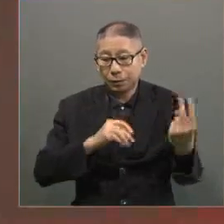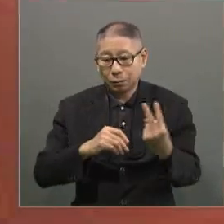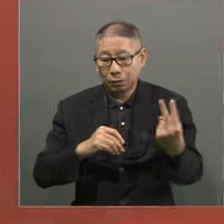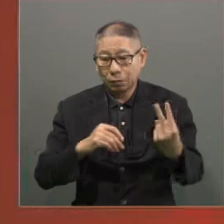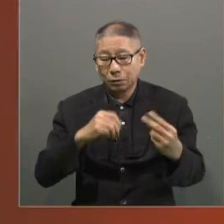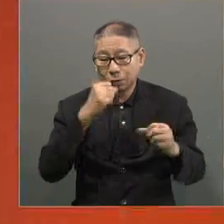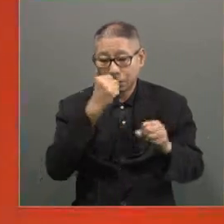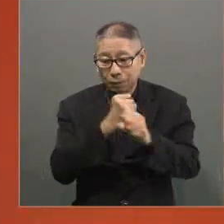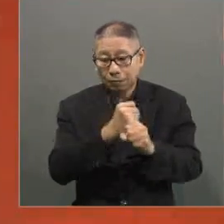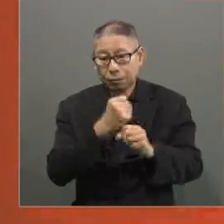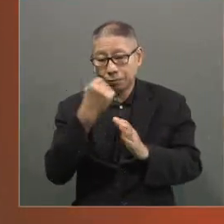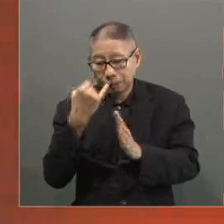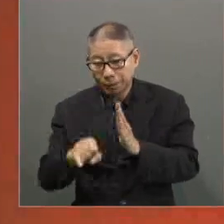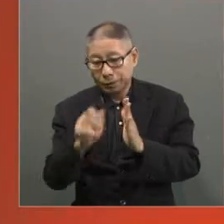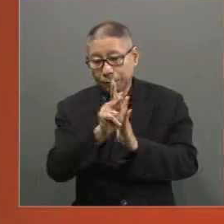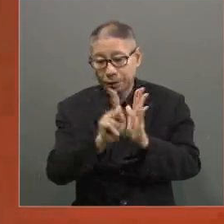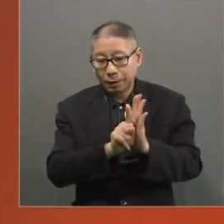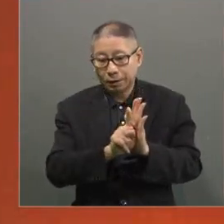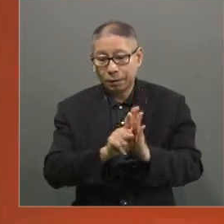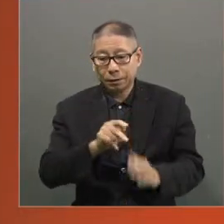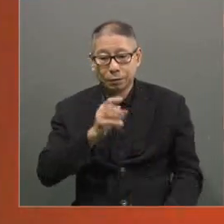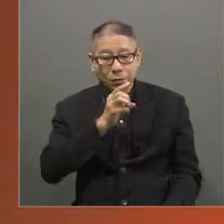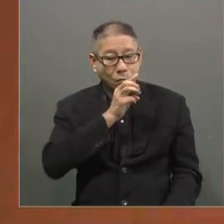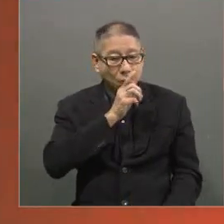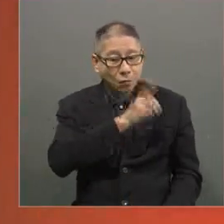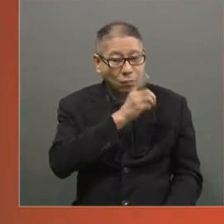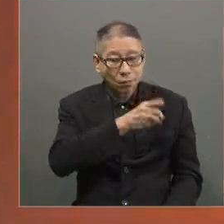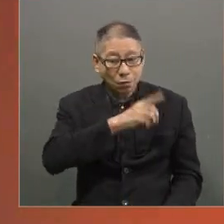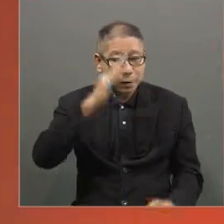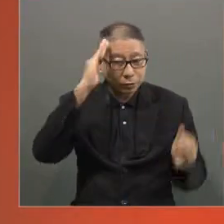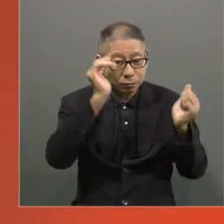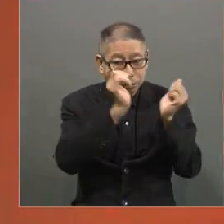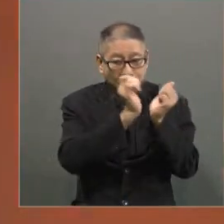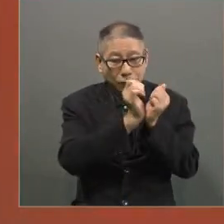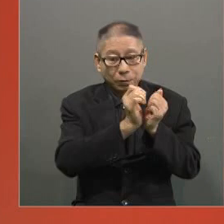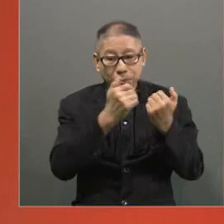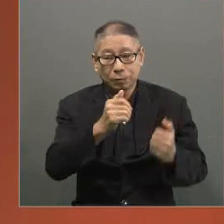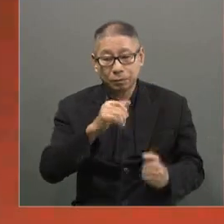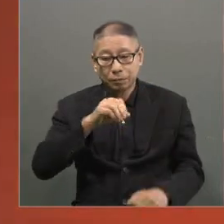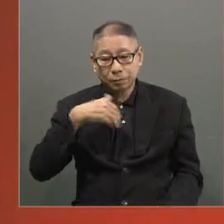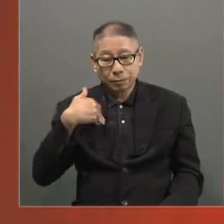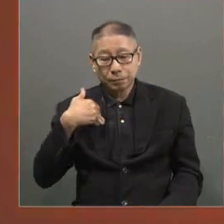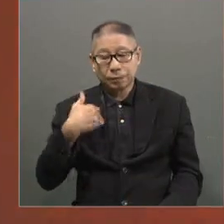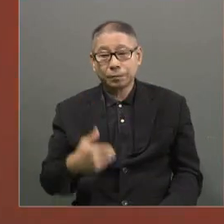าพนักงานซึ่งกระทำตามหน้าที่ก่อความเดือดร้อนรำคาญและยุยงปลุกปั่น